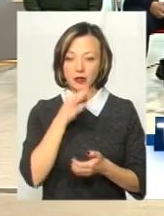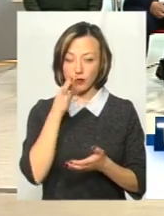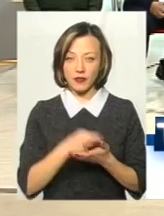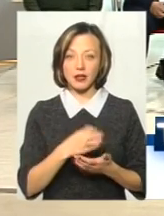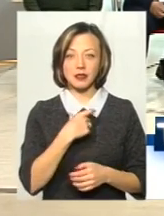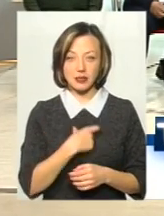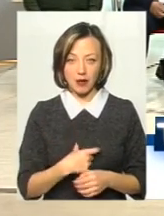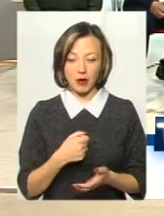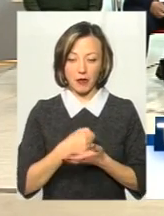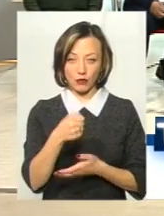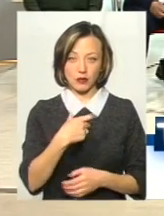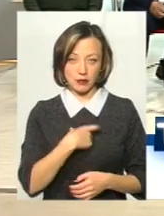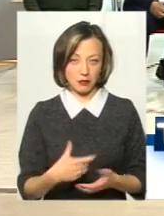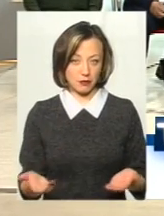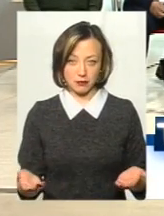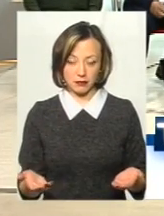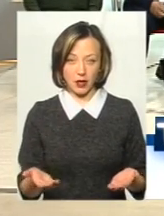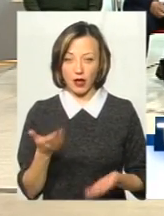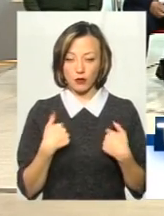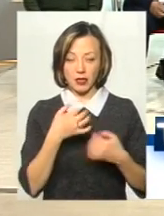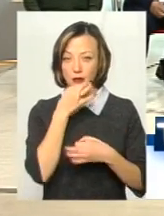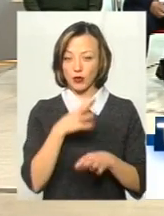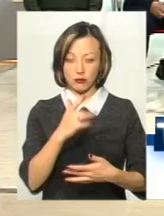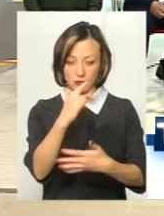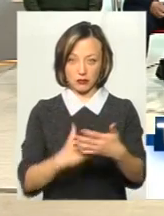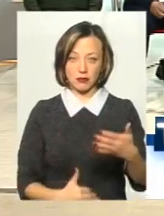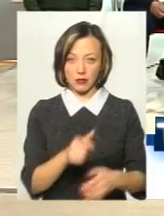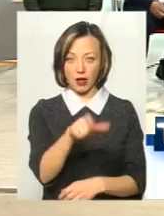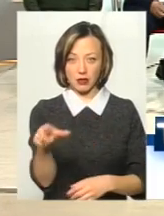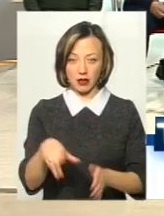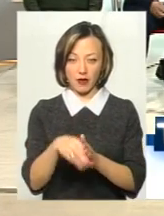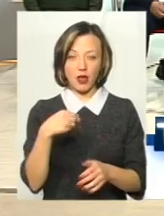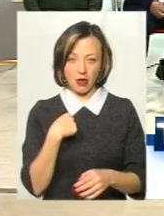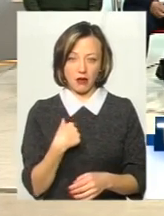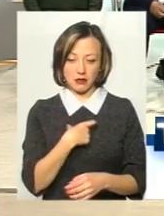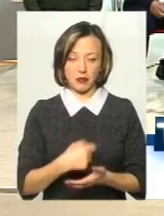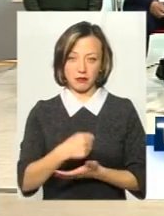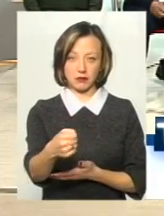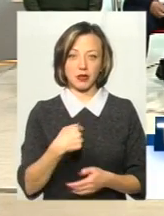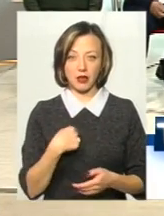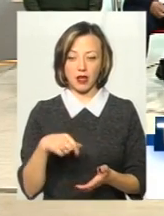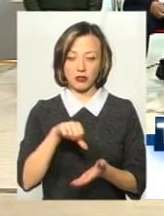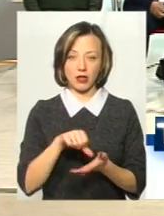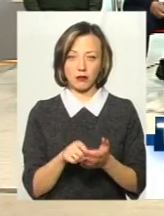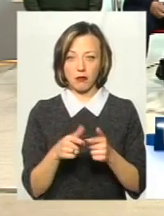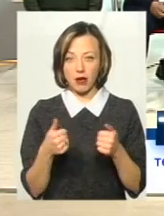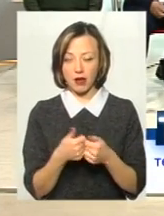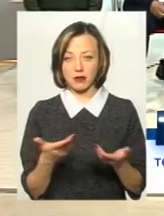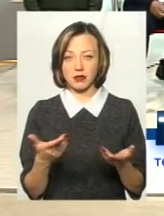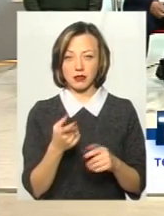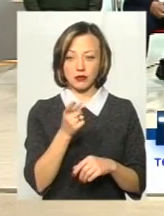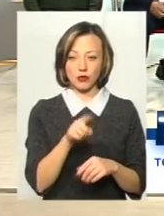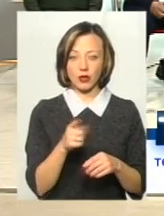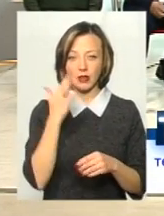на себе і балотуватися самому. Якщо мені не подобається жодний кандидат, я йду і балотуюся. Я стаю членом партії за